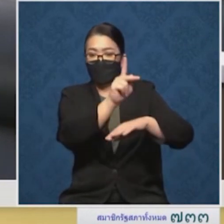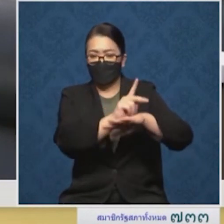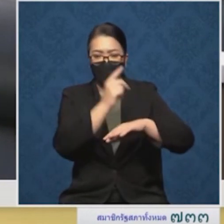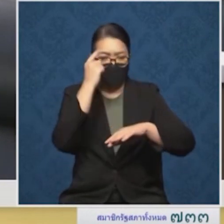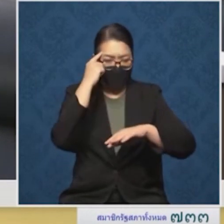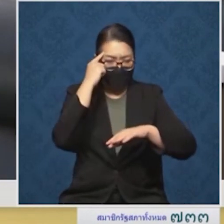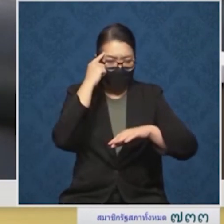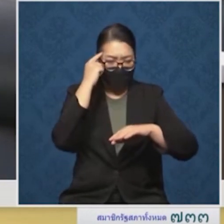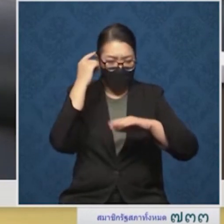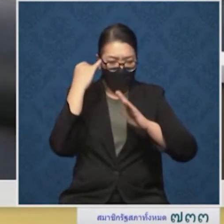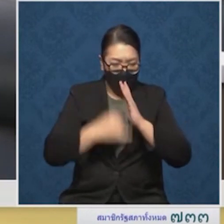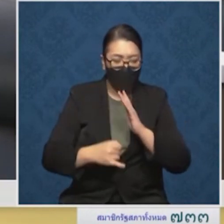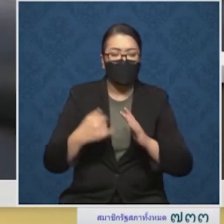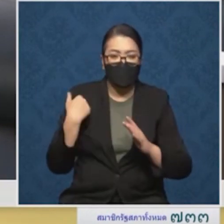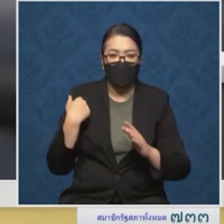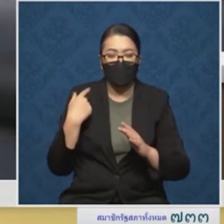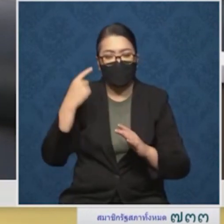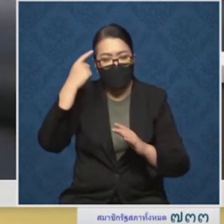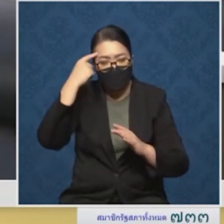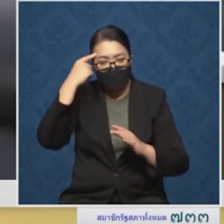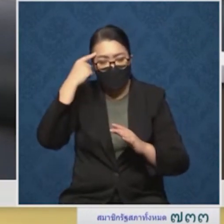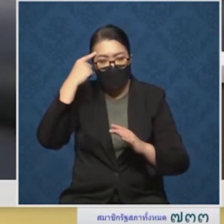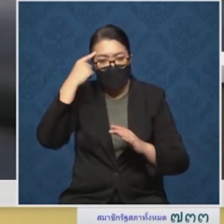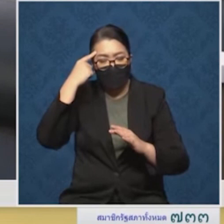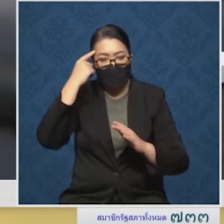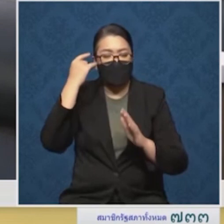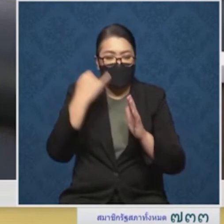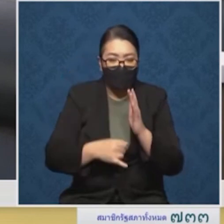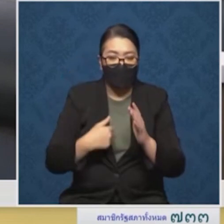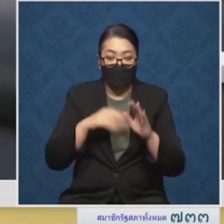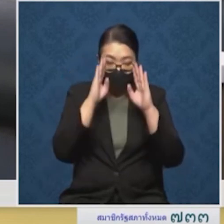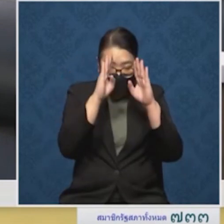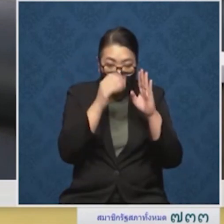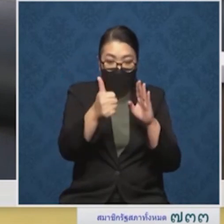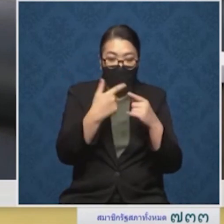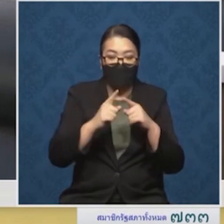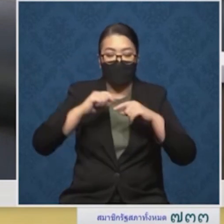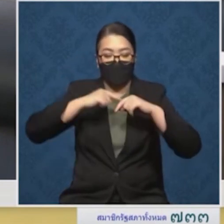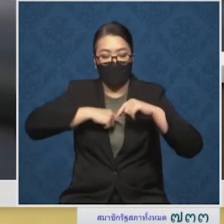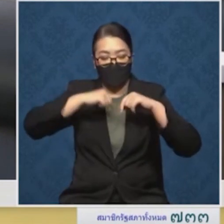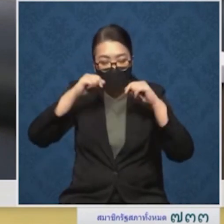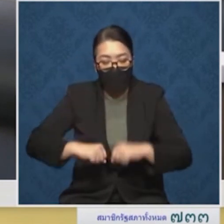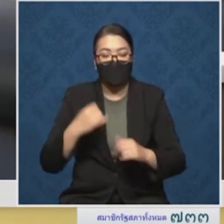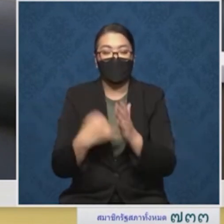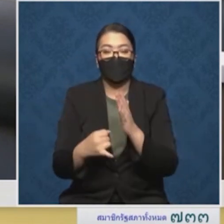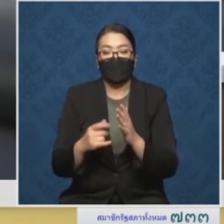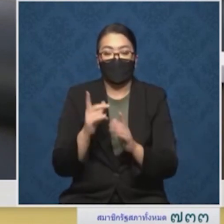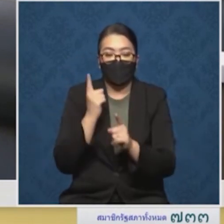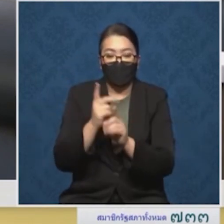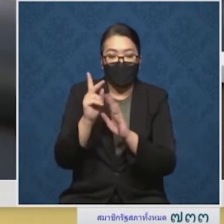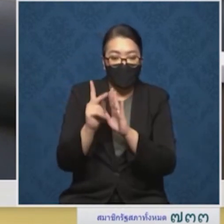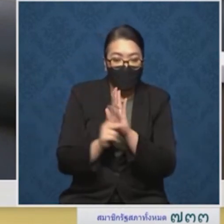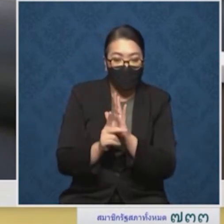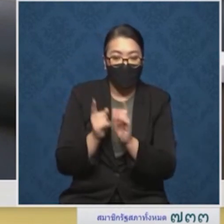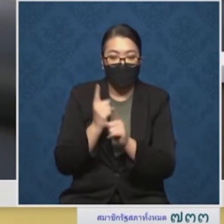ดโ halั ใวคํว่า บใจ housingข้อกดหมายหอข้อหมูลรอครบ